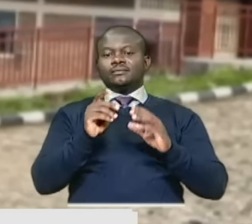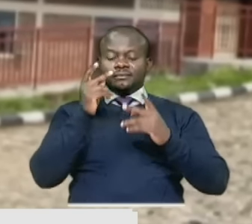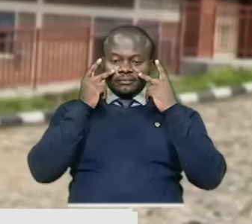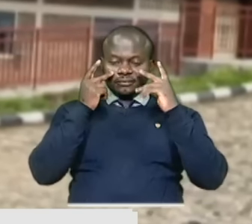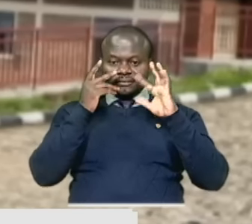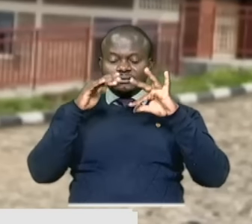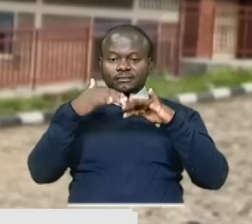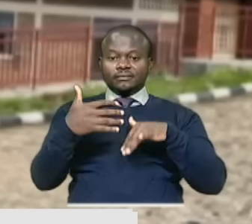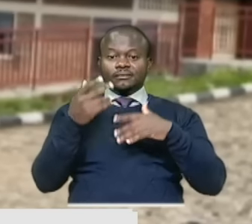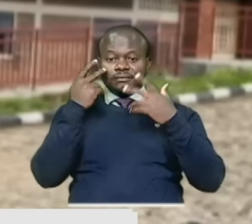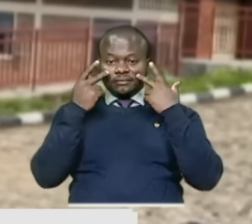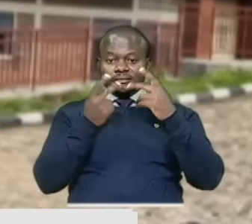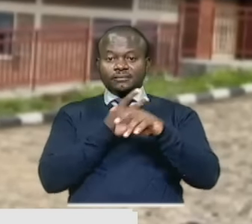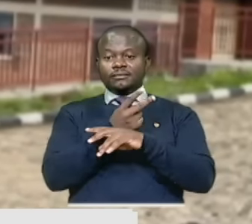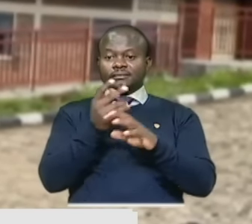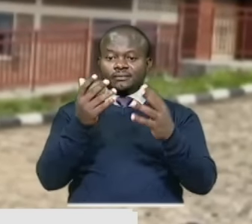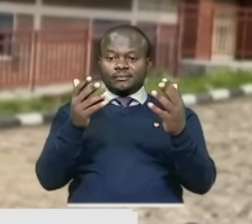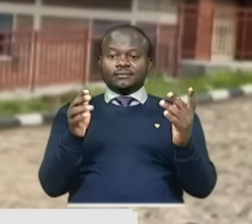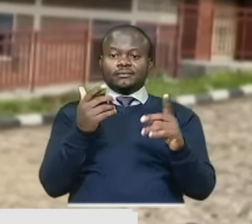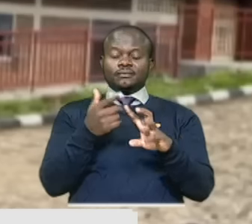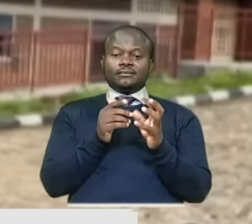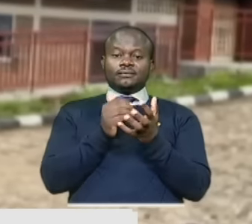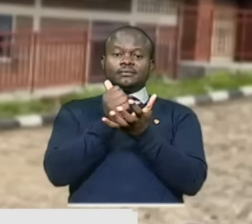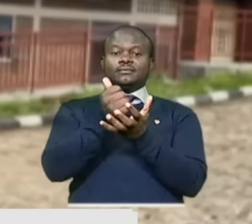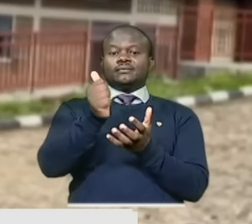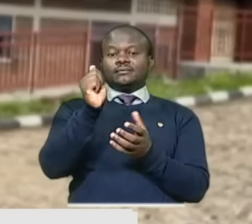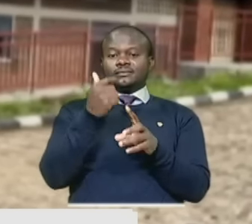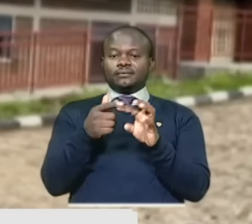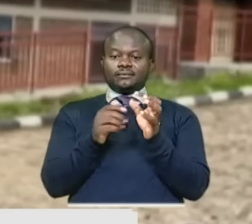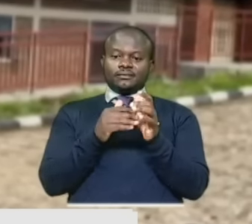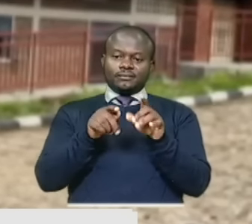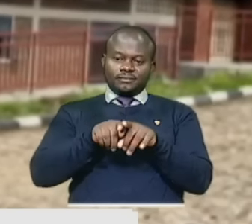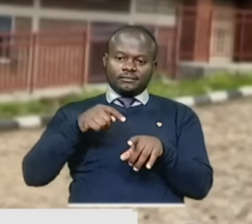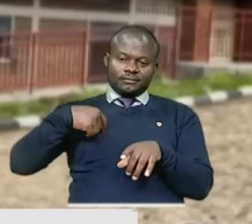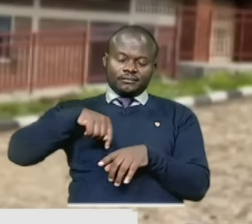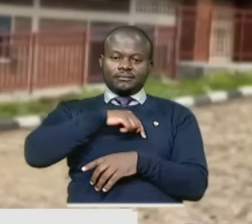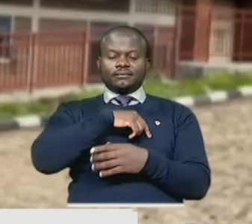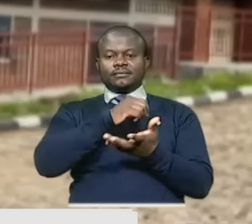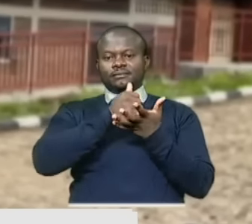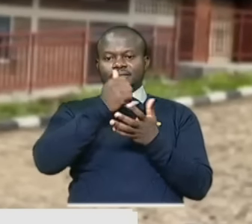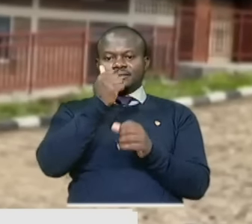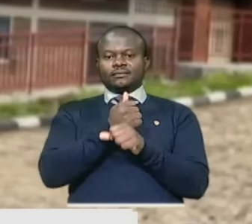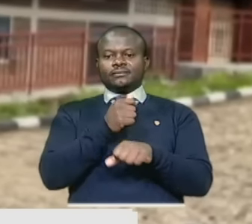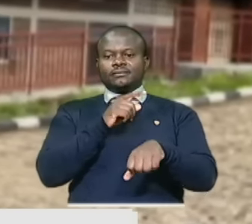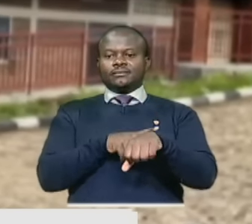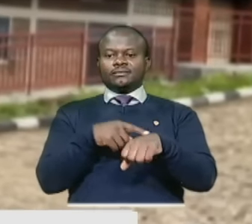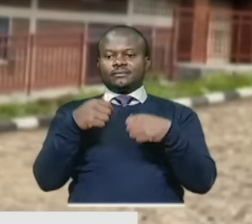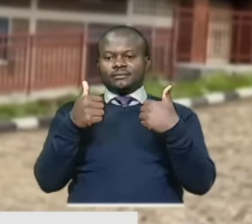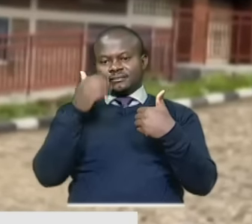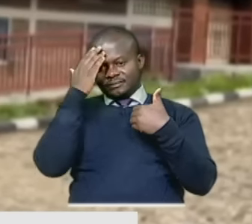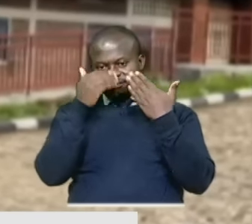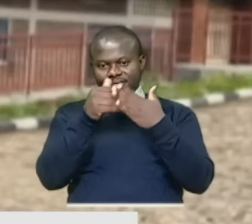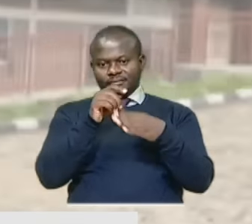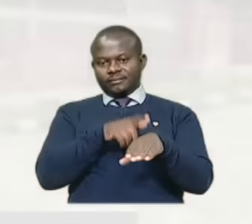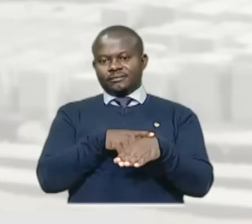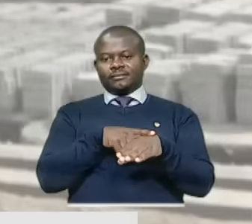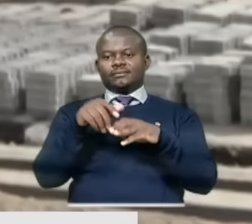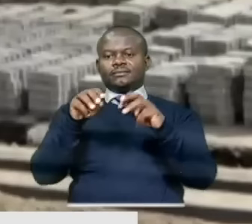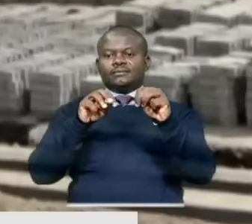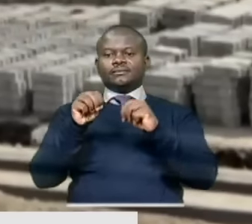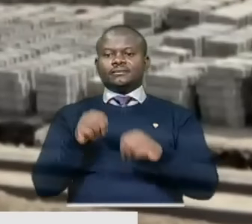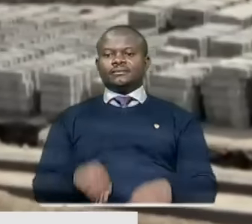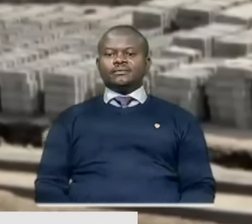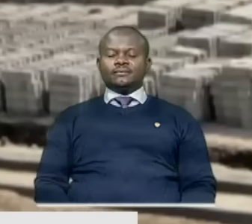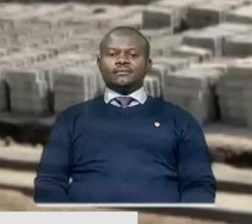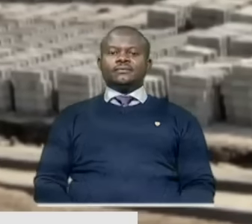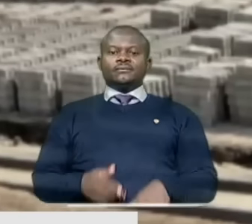bakaza basanga amasaha yarangiye ku ngubu nawe biri kubafasha cyane kandi natwe bikadufasha gukorera kugira time management. Ku rundi